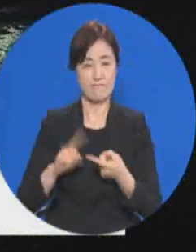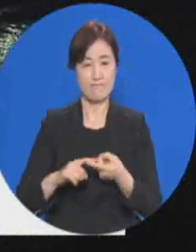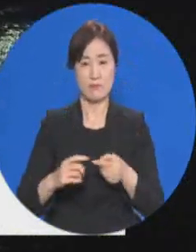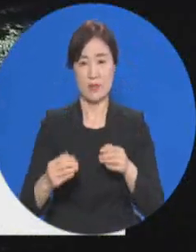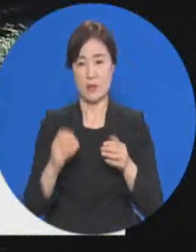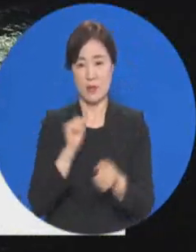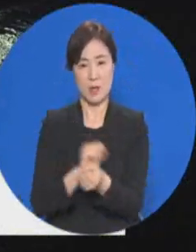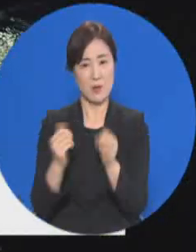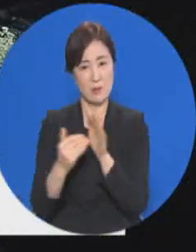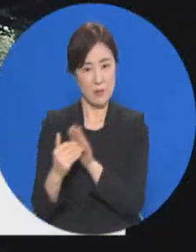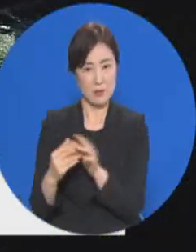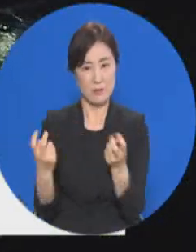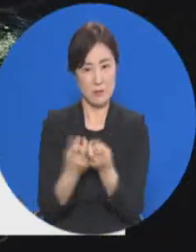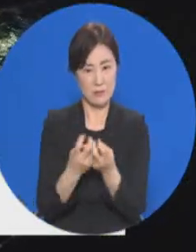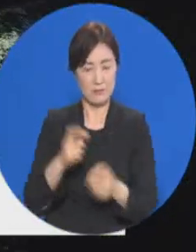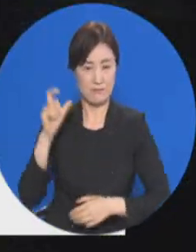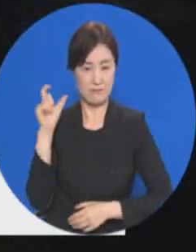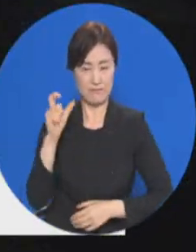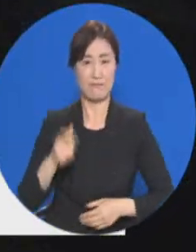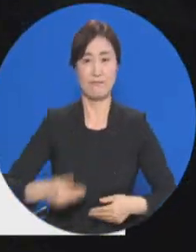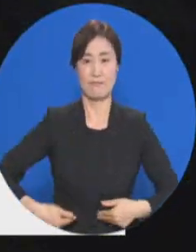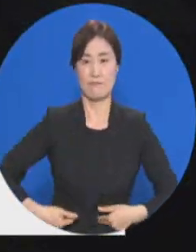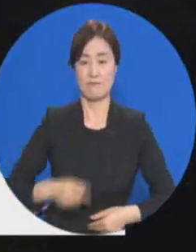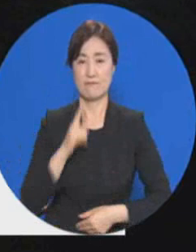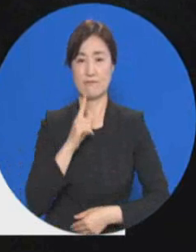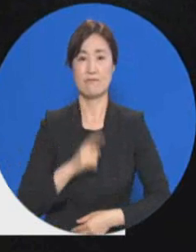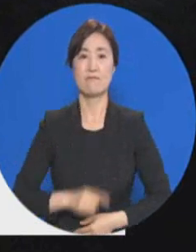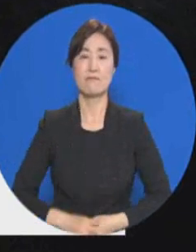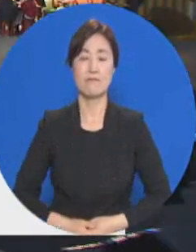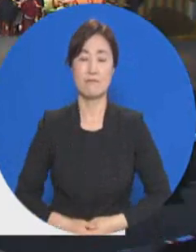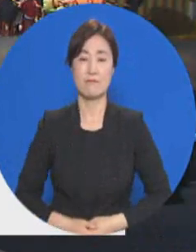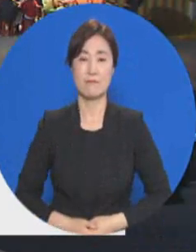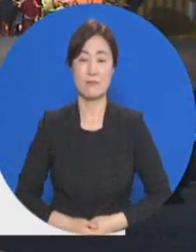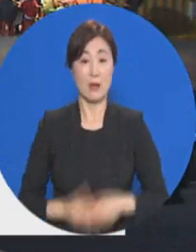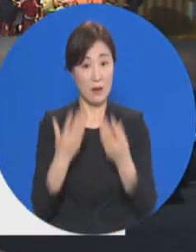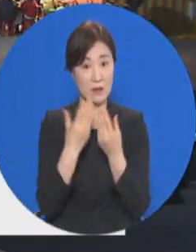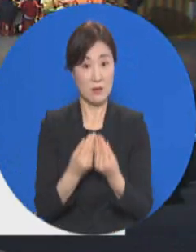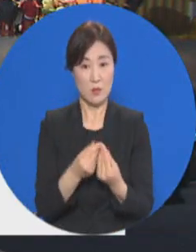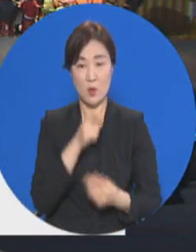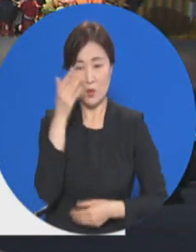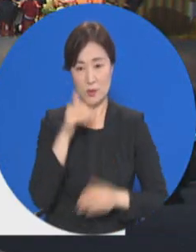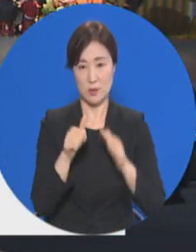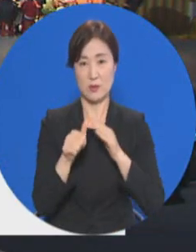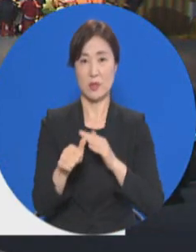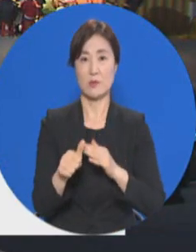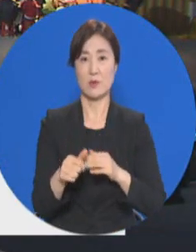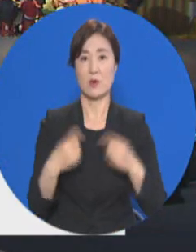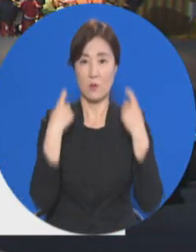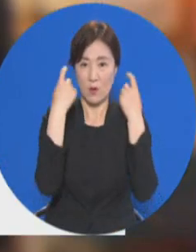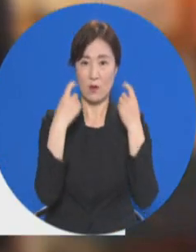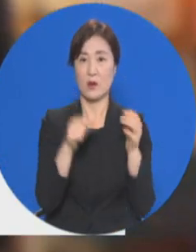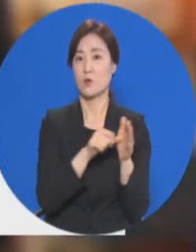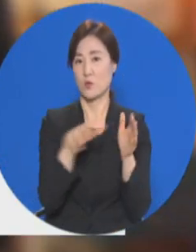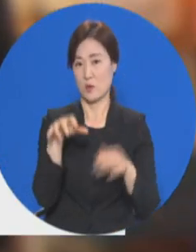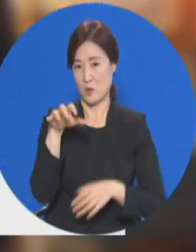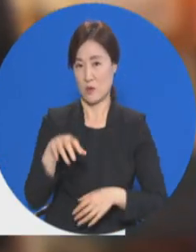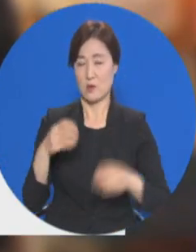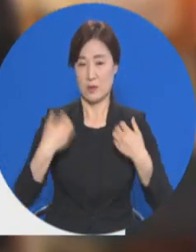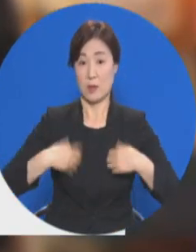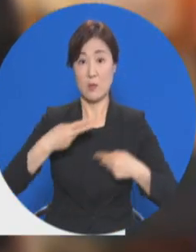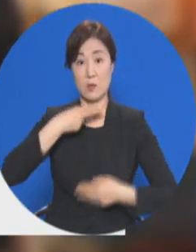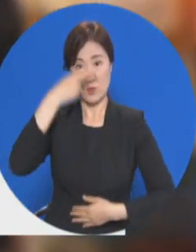예방 대책도 강화해야 한다는 목소리가 나오고 있습니다. 예를 들어 여수의 대표적인 관광 명소인 낭만포차의